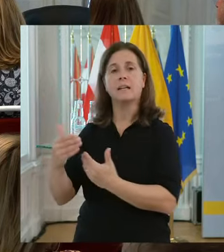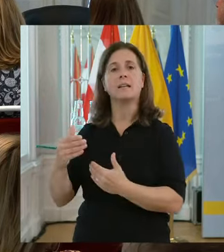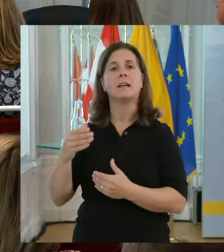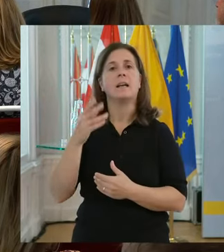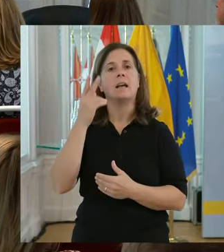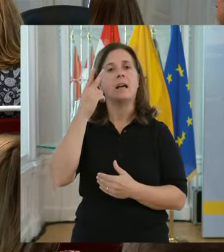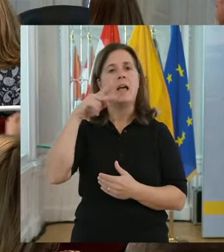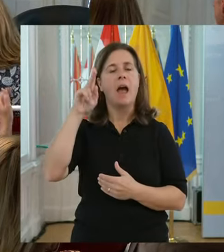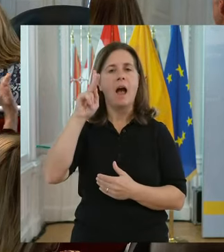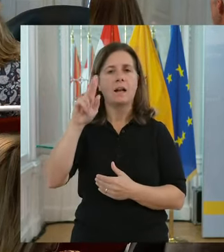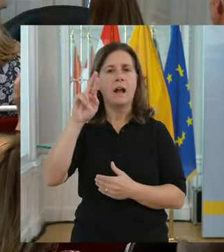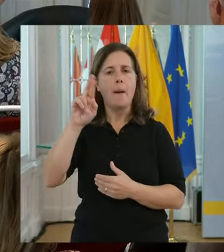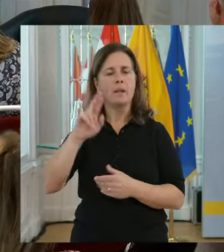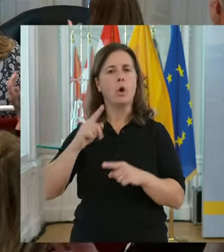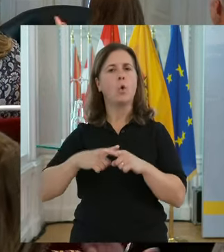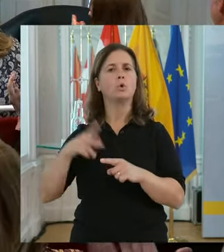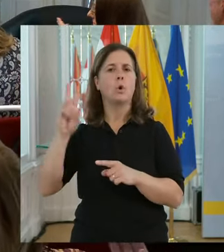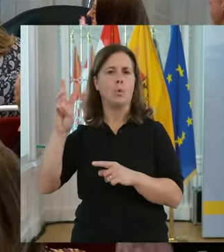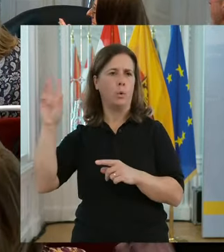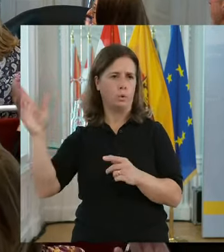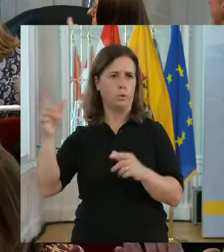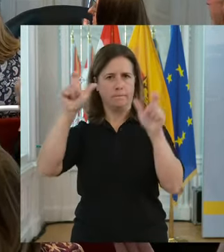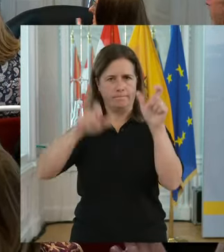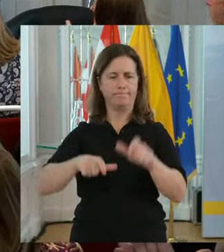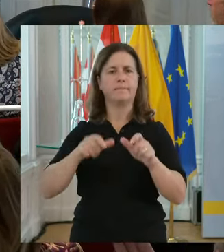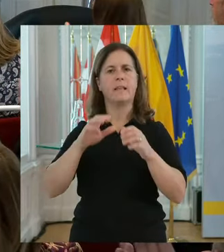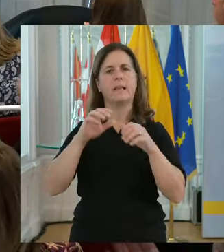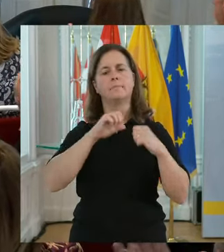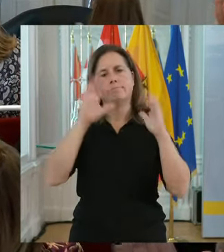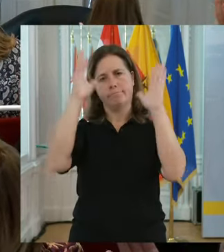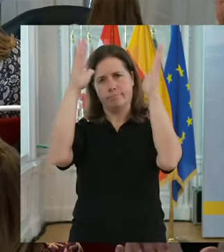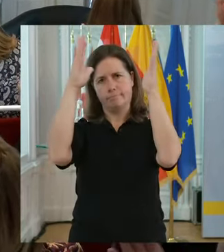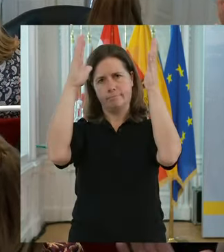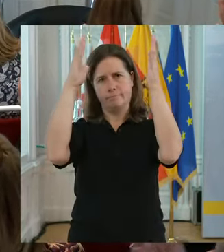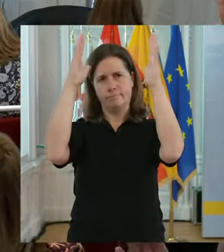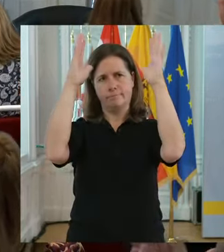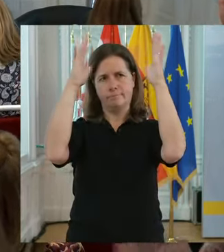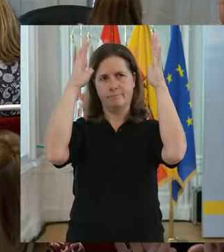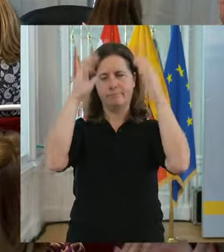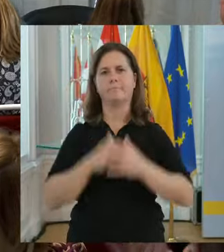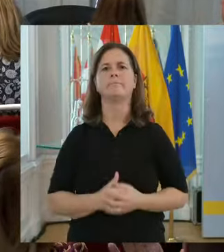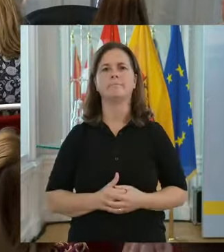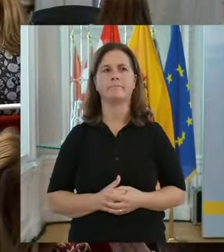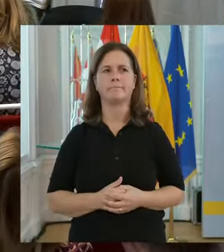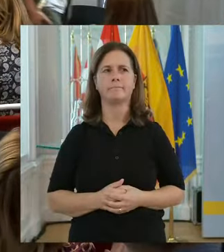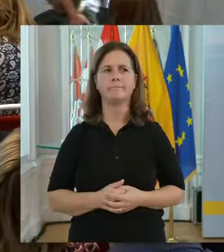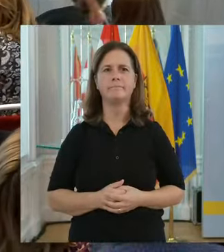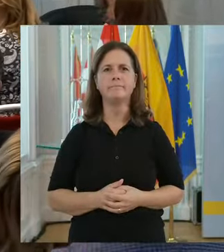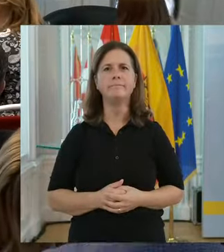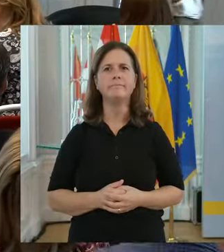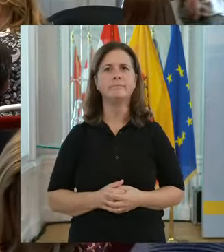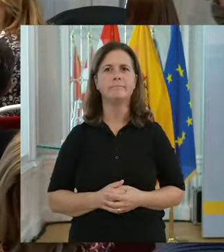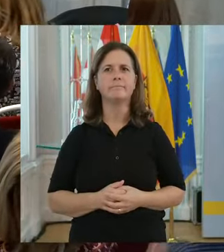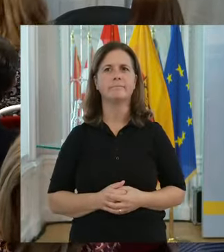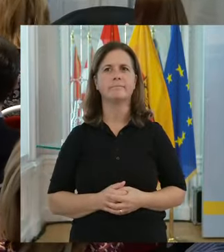und Lukas Roth. Herzlichen Dank fürs Kommen. Danke.